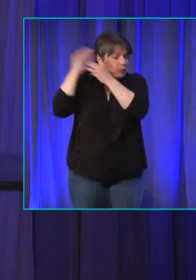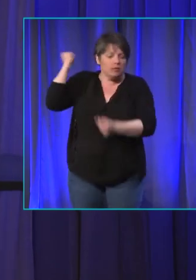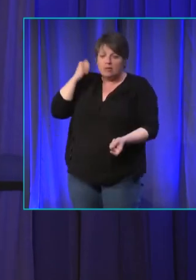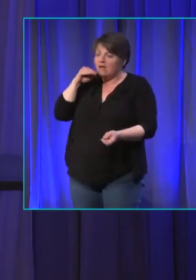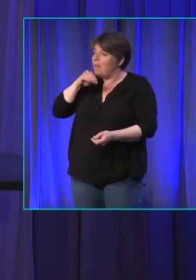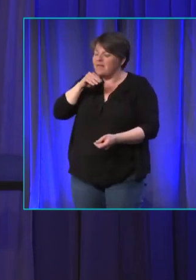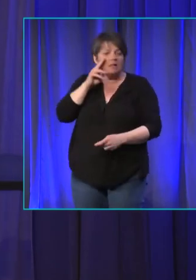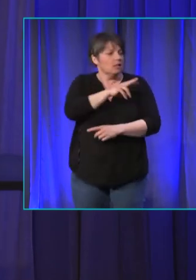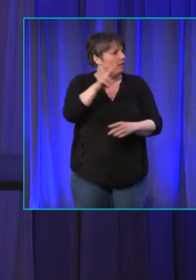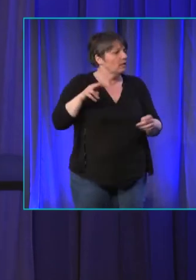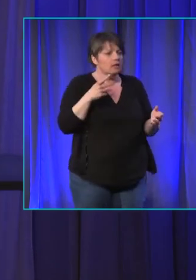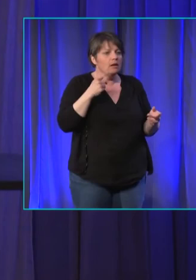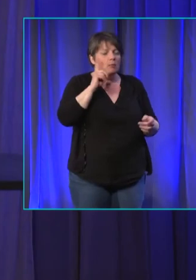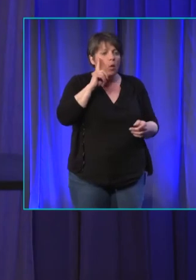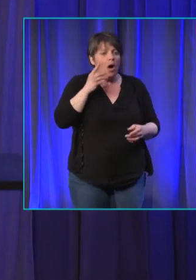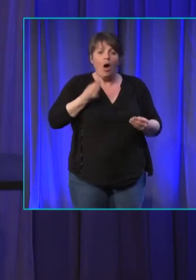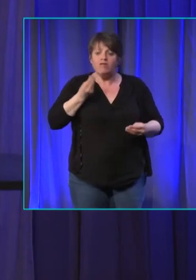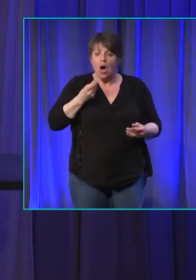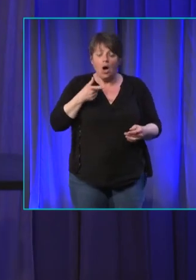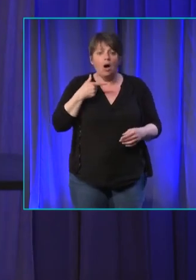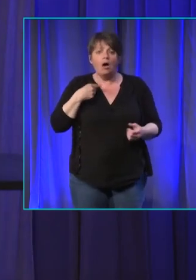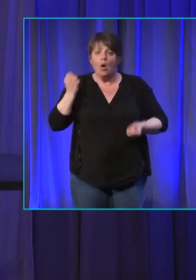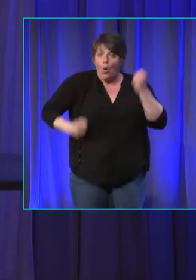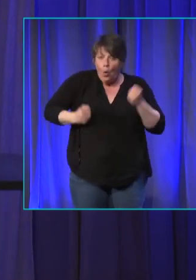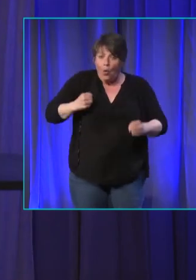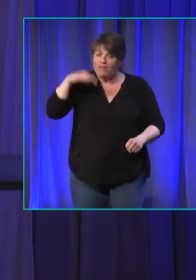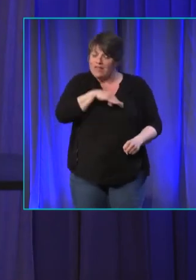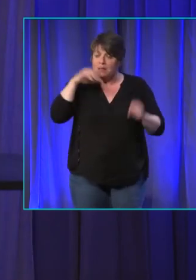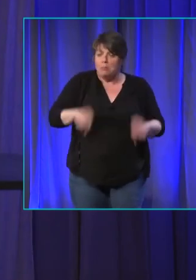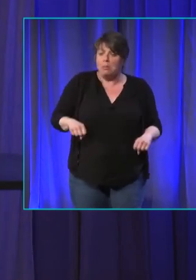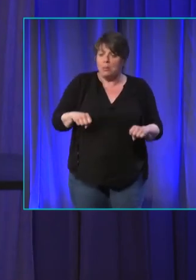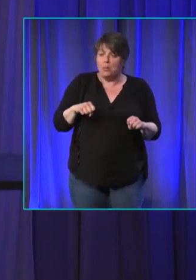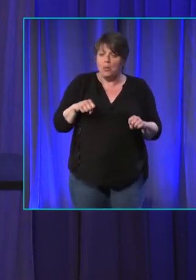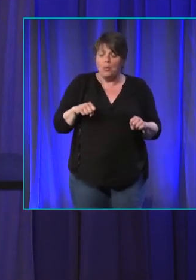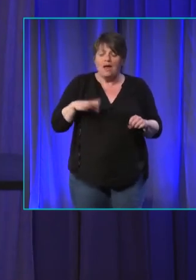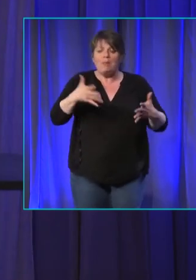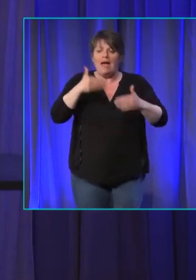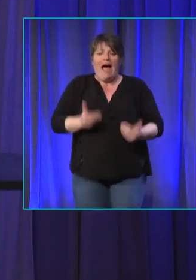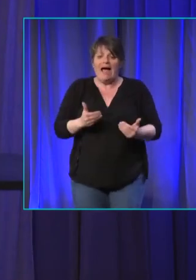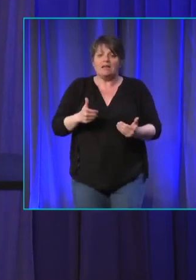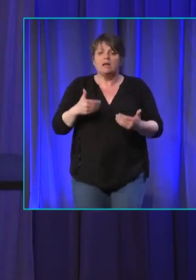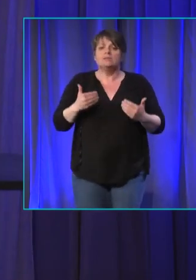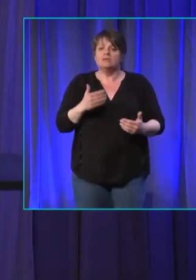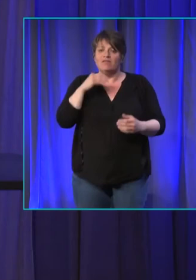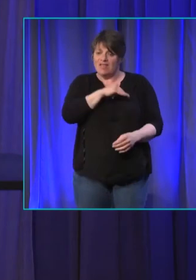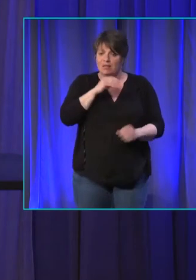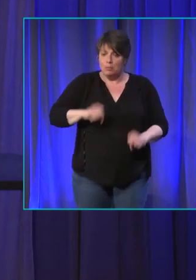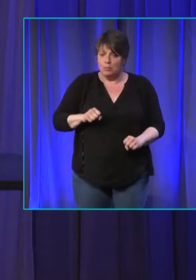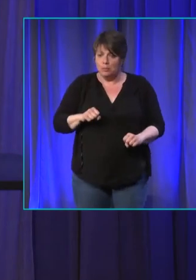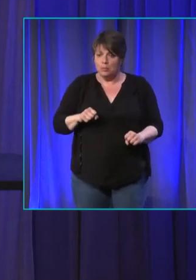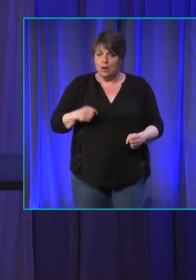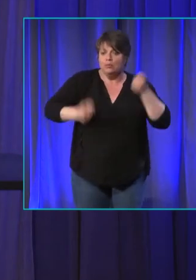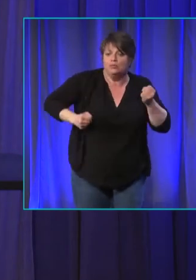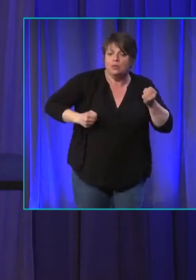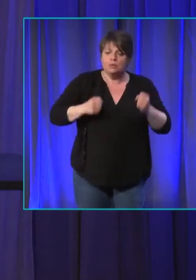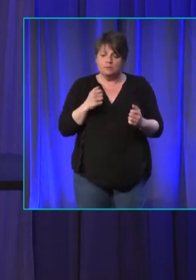vue, parce qu'il va pouvoir accélérer très très vite. Et décélérer aussi très très vite. Donc,